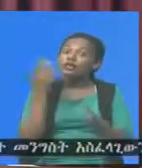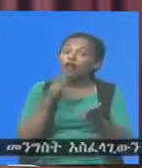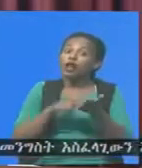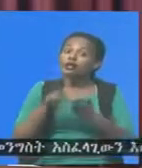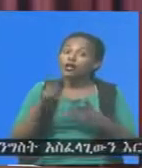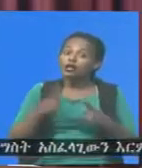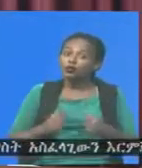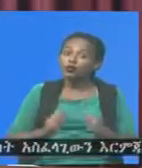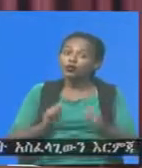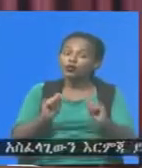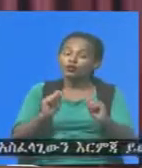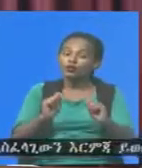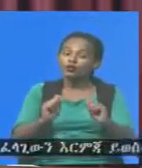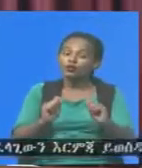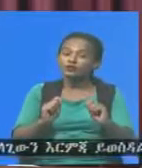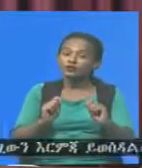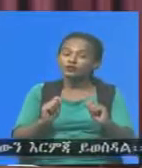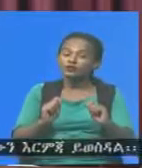እንደሞከርኩት